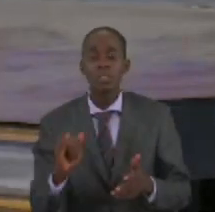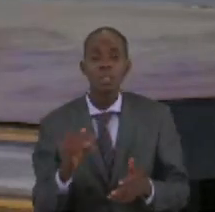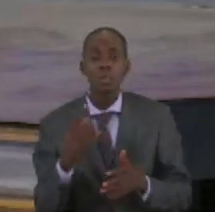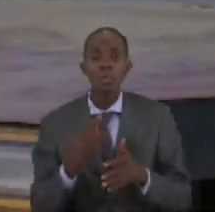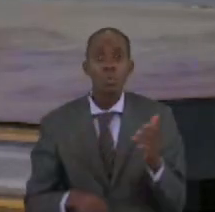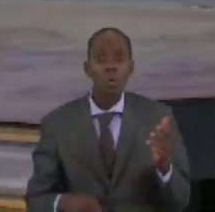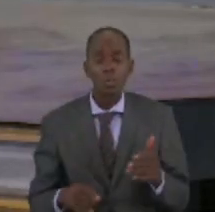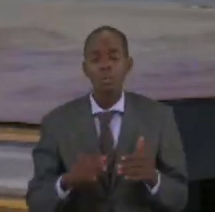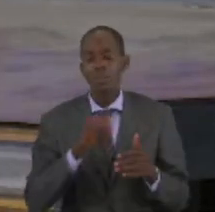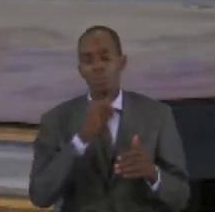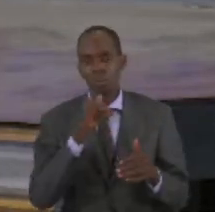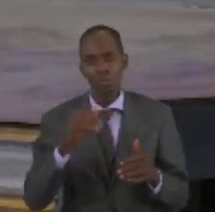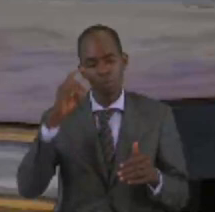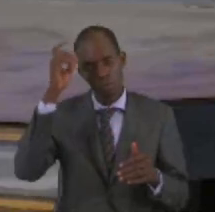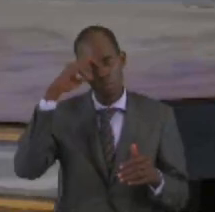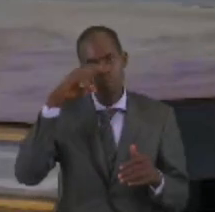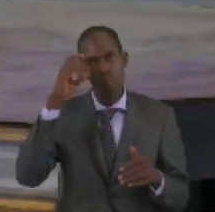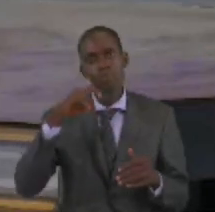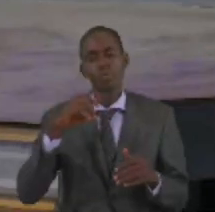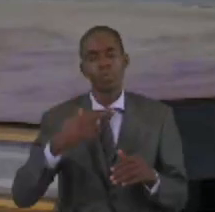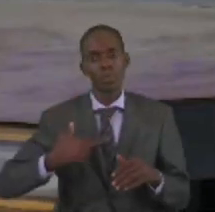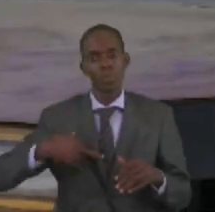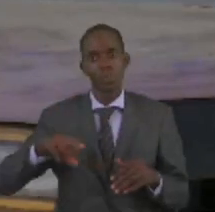il ne s'en soucie pas. Alors,